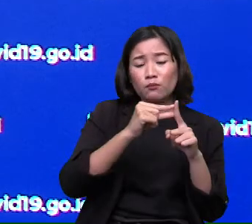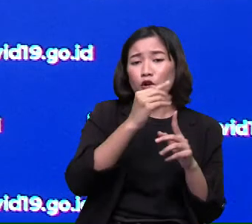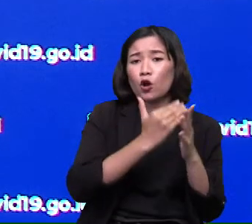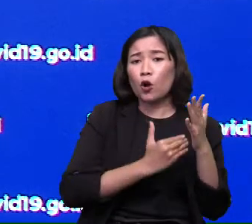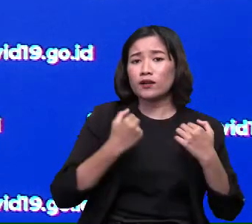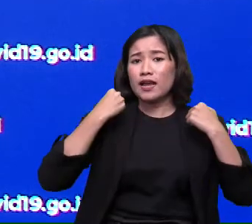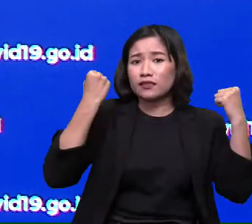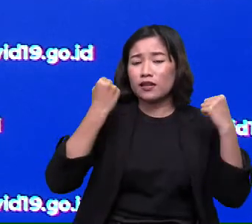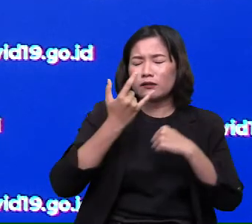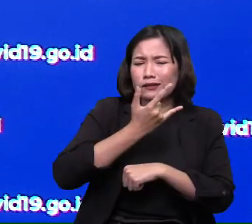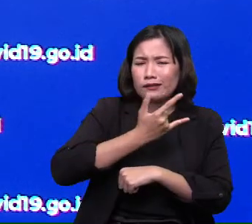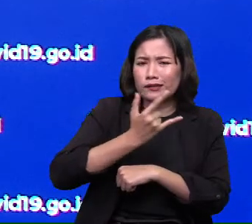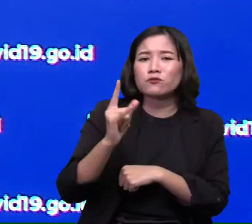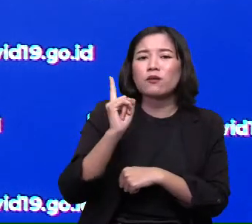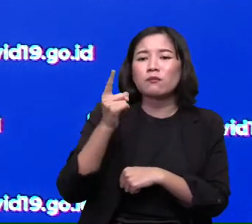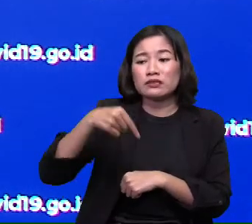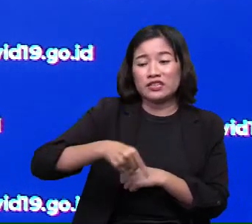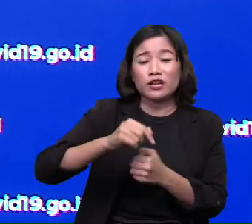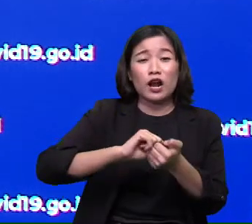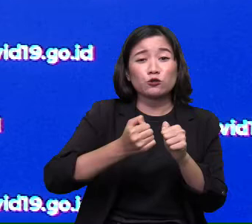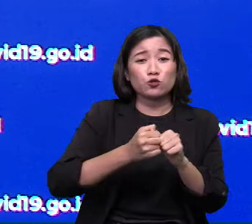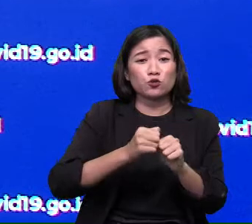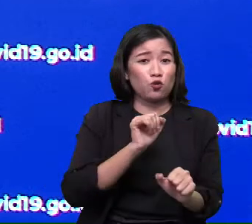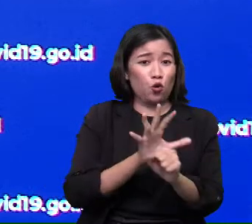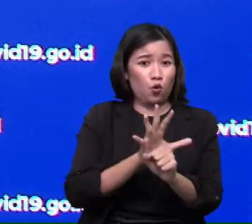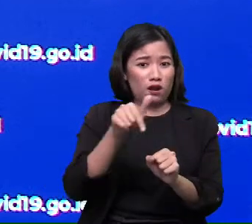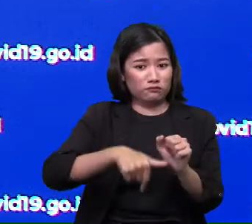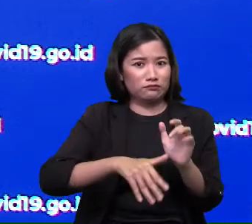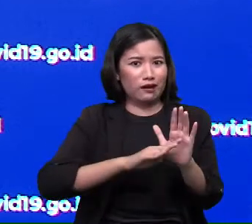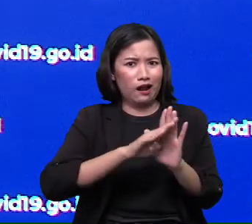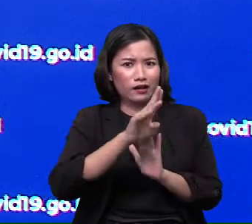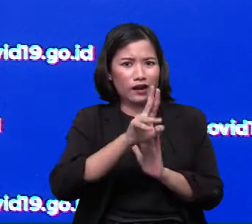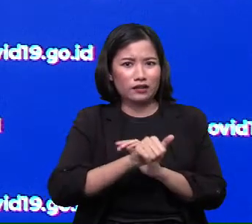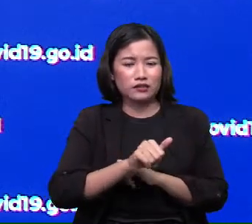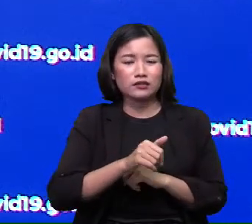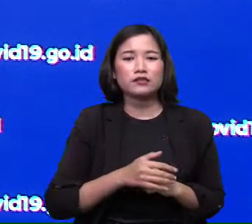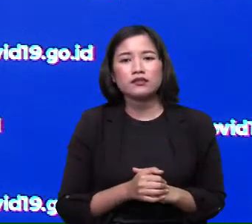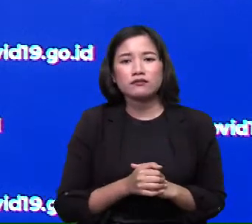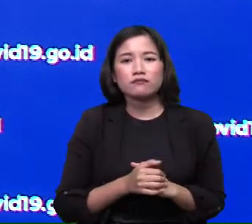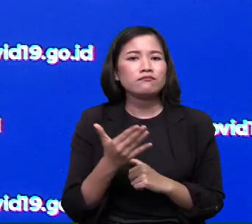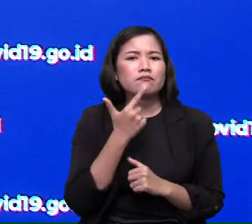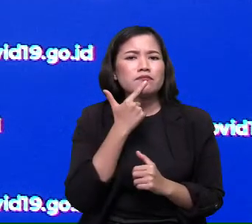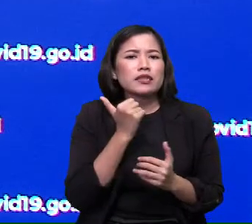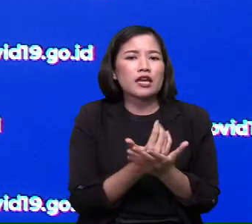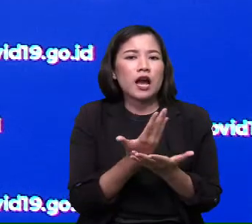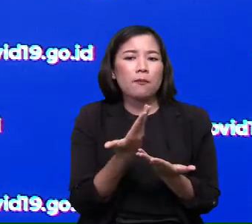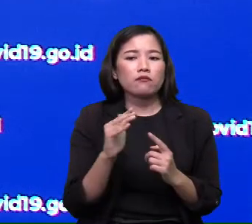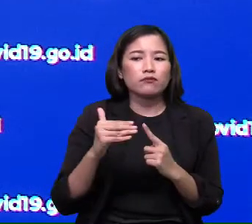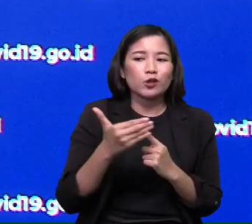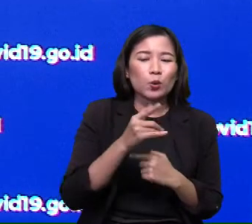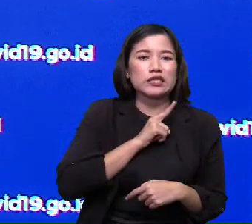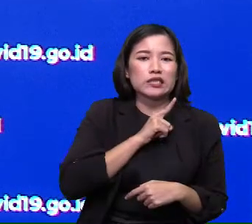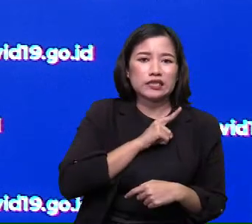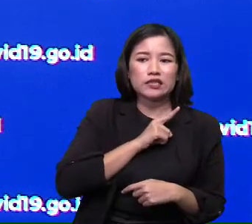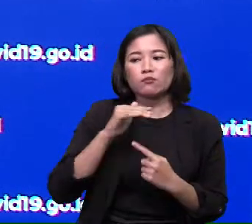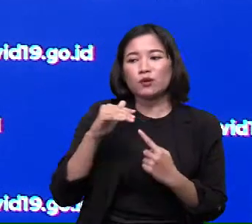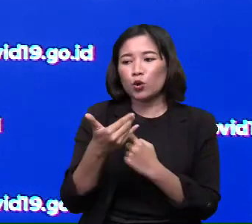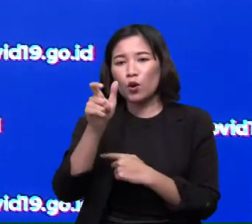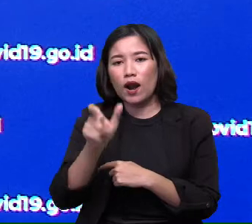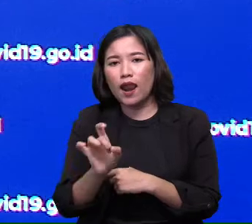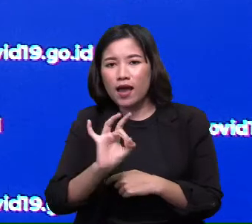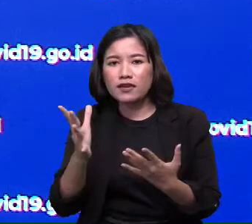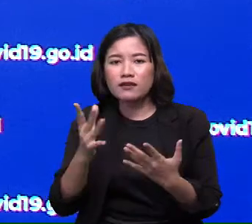kesehatan karena ditengah naiknya kasus saat ini sangat penting untuk bisa melindungi diri sendiri dan orang lain dengan terus